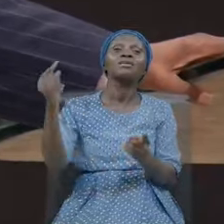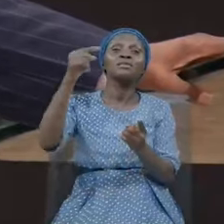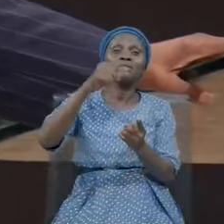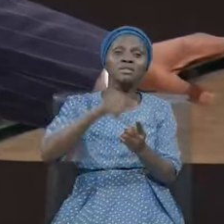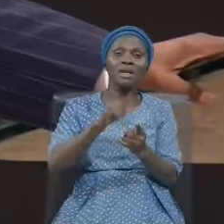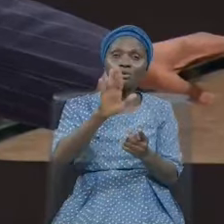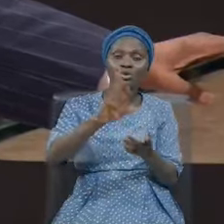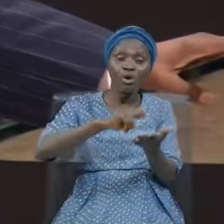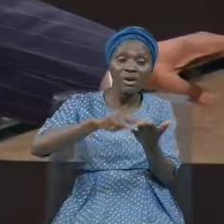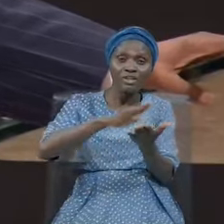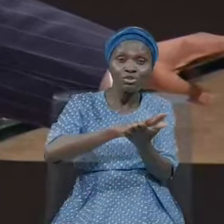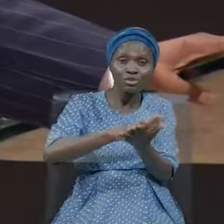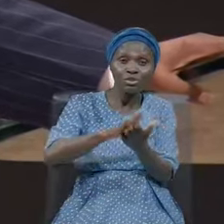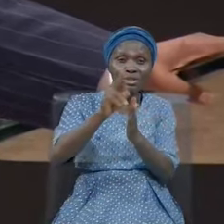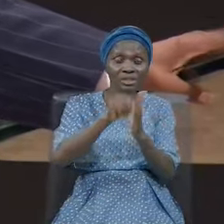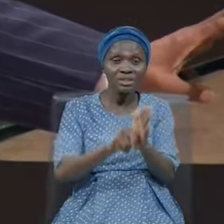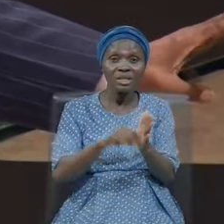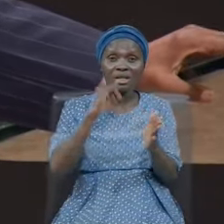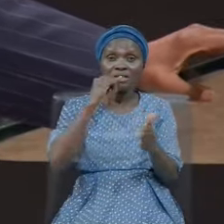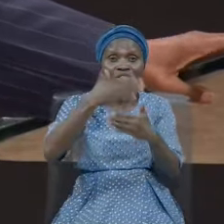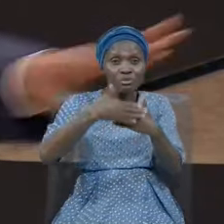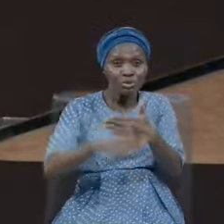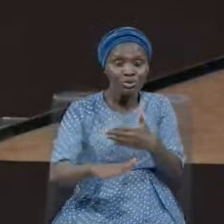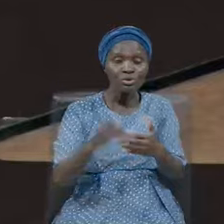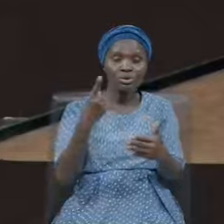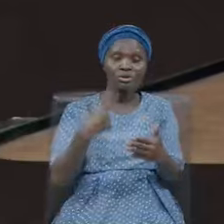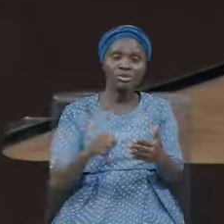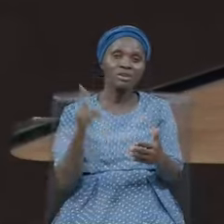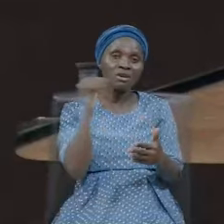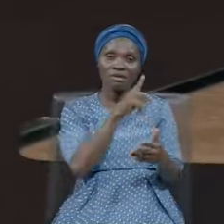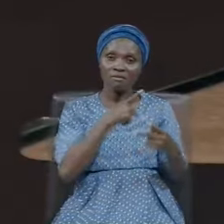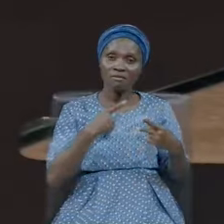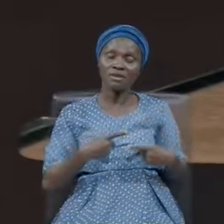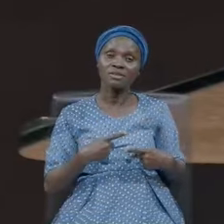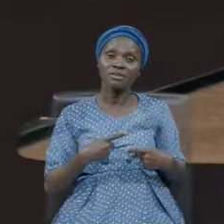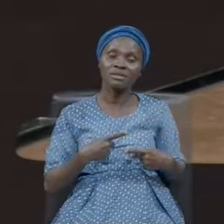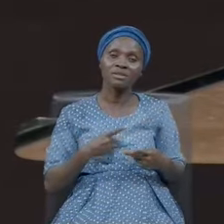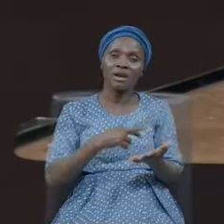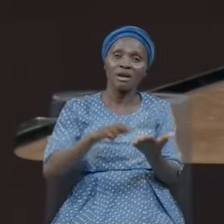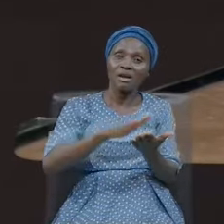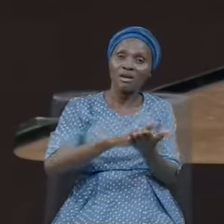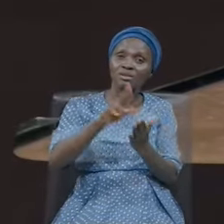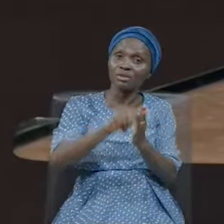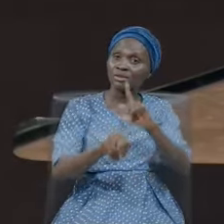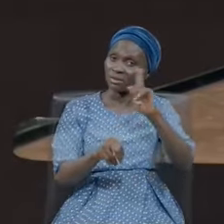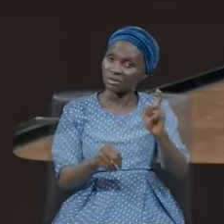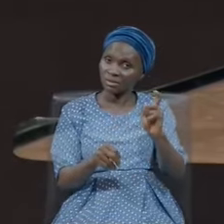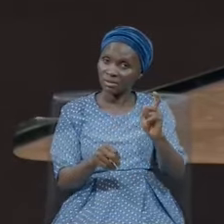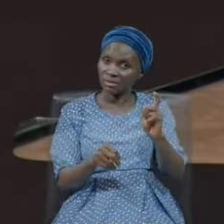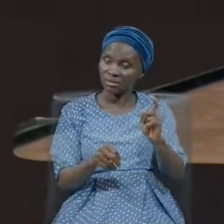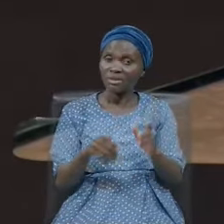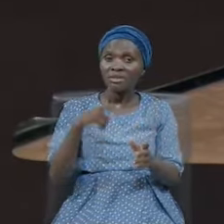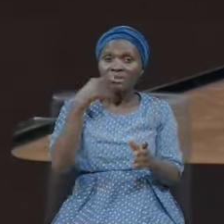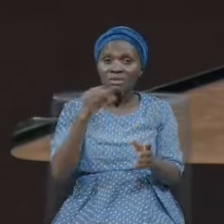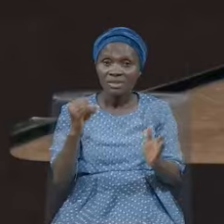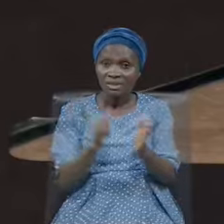pharisiens, vous n'entrerez pas dans le royaume de Dieu? Dire qu'on croit